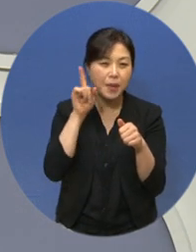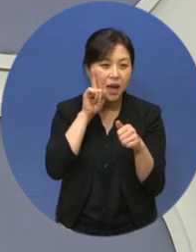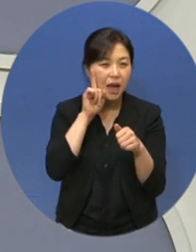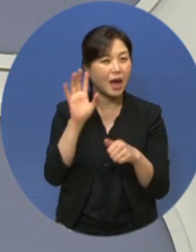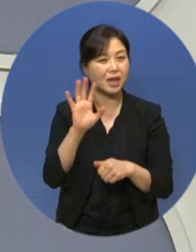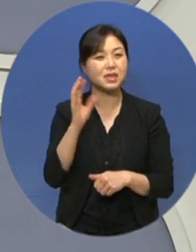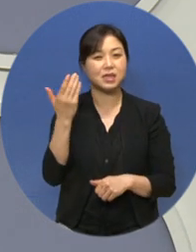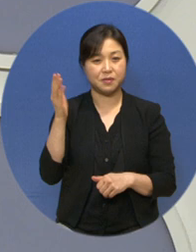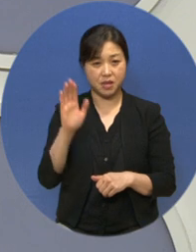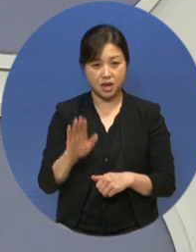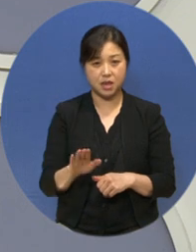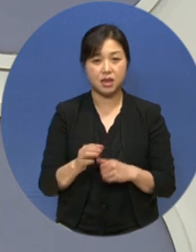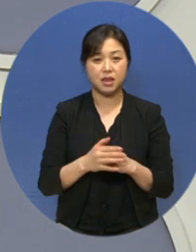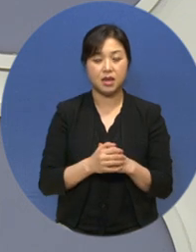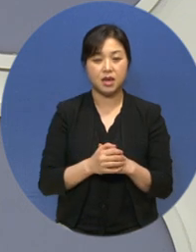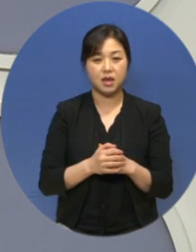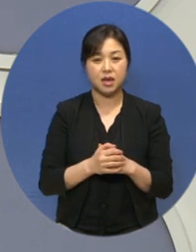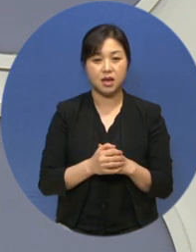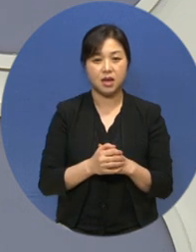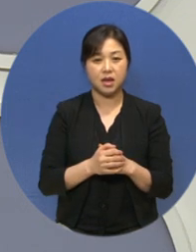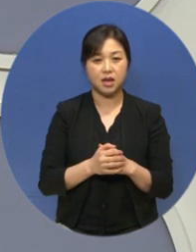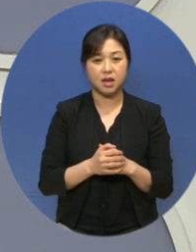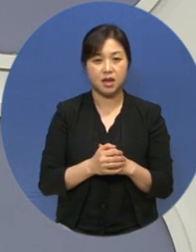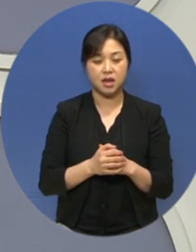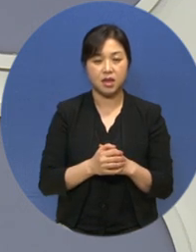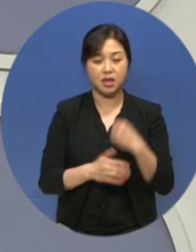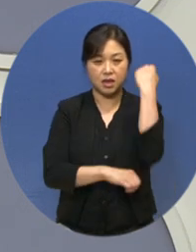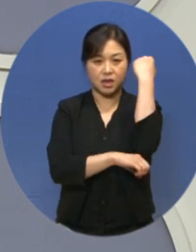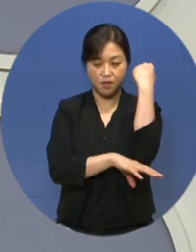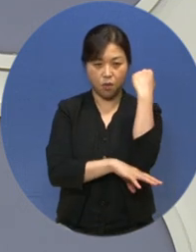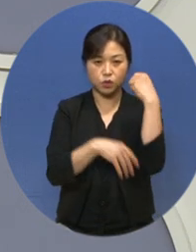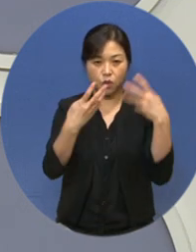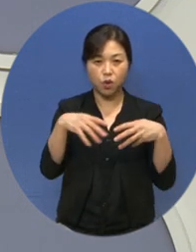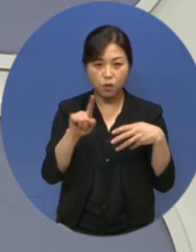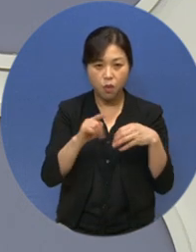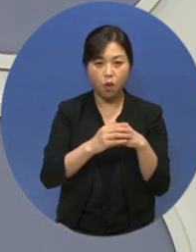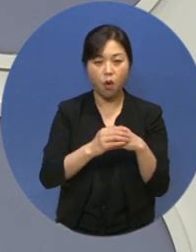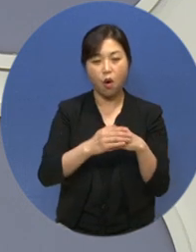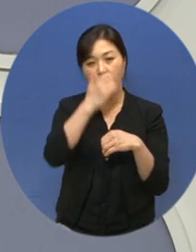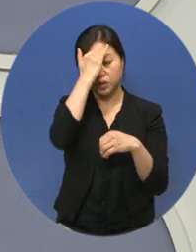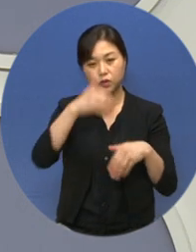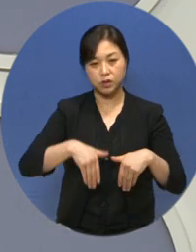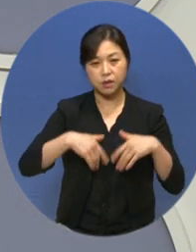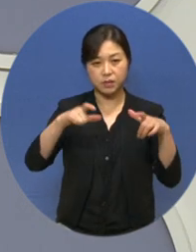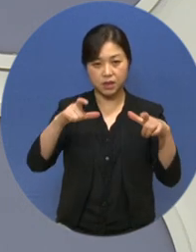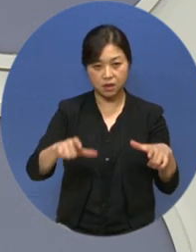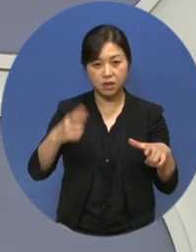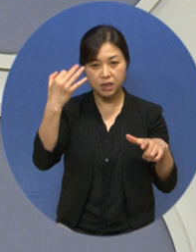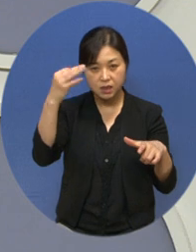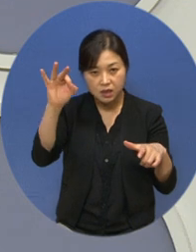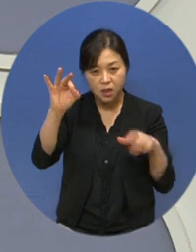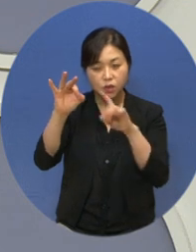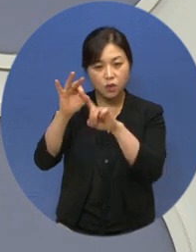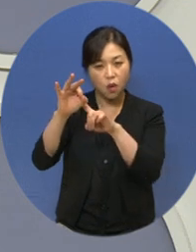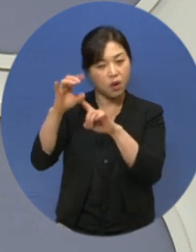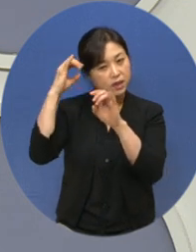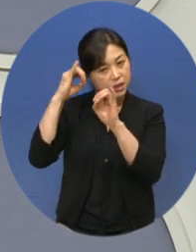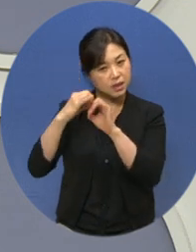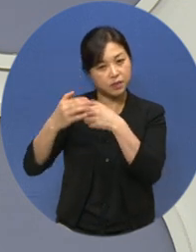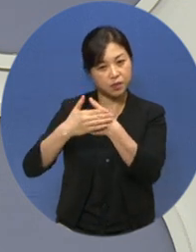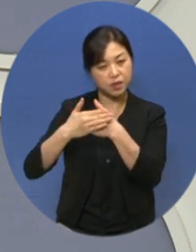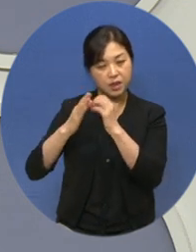조건이 에 저같은 경운 추천하면 도민이 인정하고 도민이 또 지지 했을 때 더 나지 국민이 에